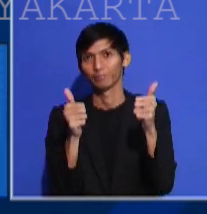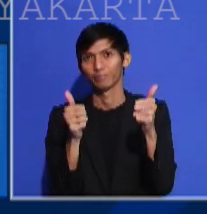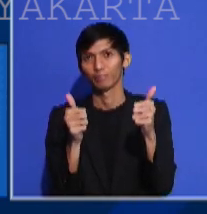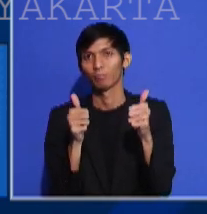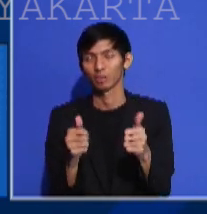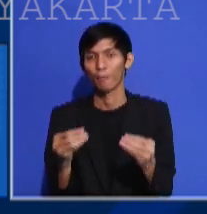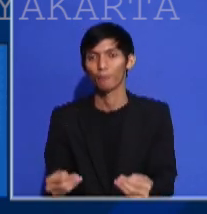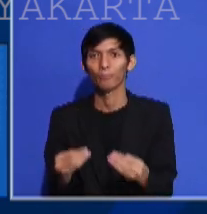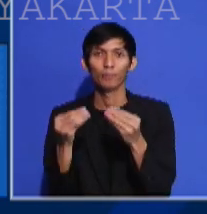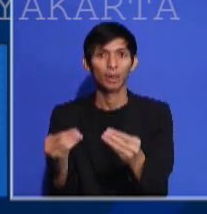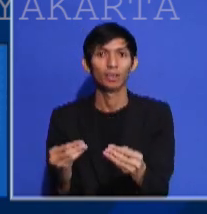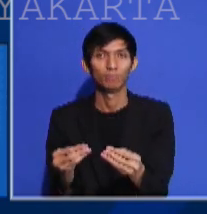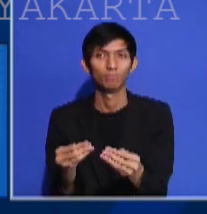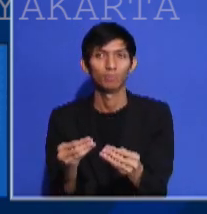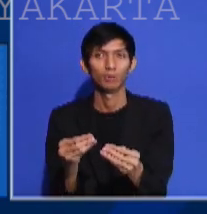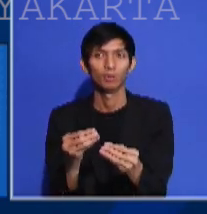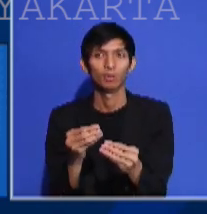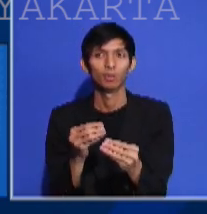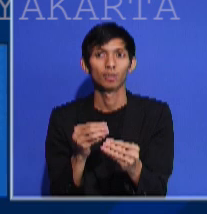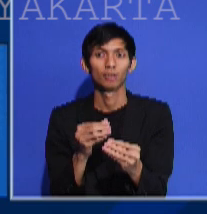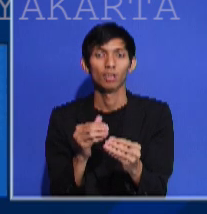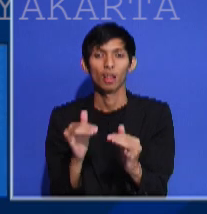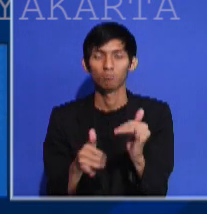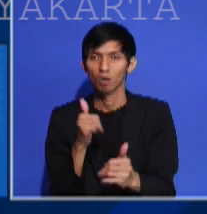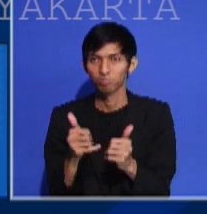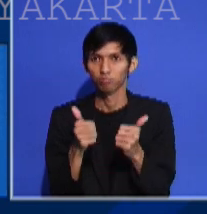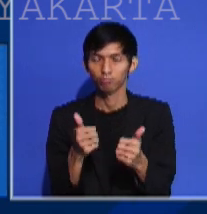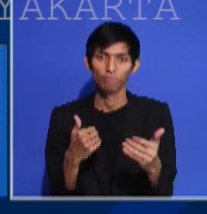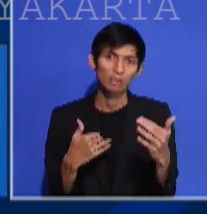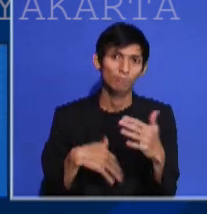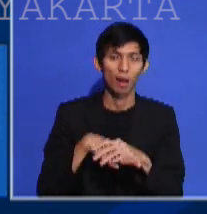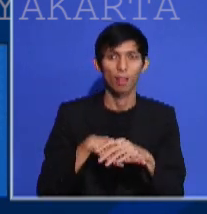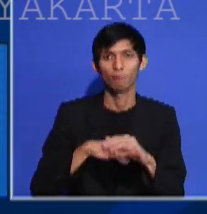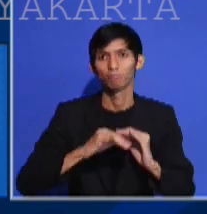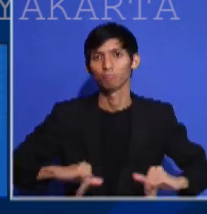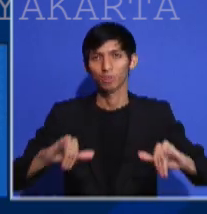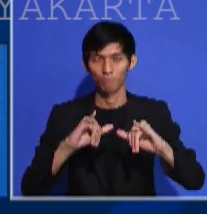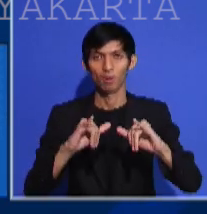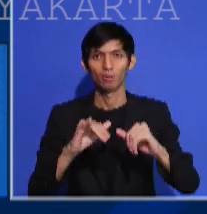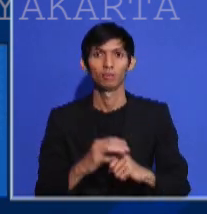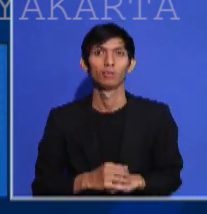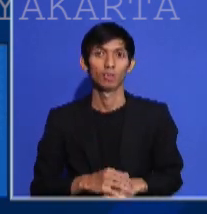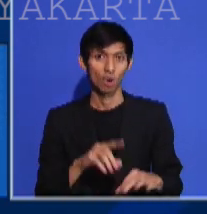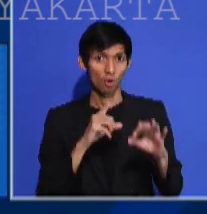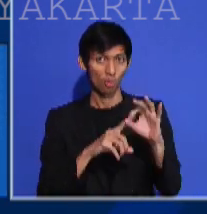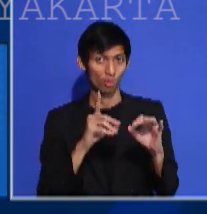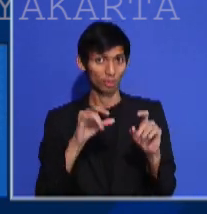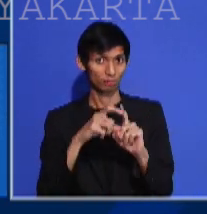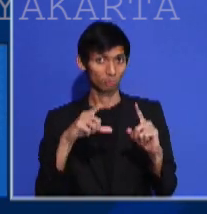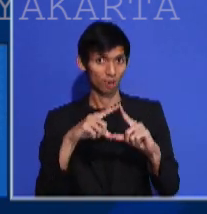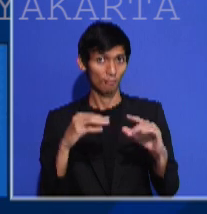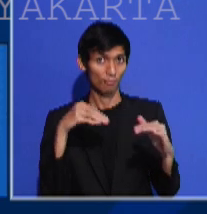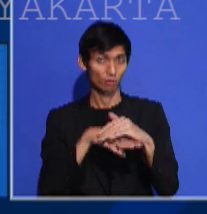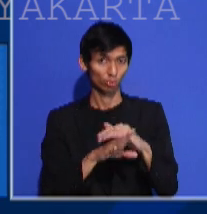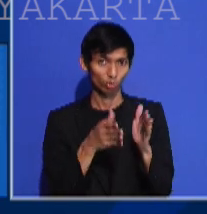e permainan yang bagus dan bisa maksimal di lapangan Oke Konita besok akan masuk di e nomor apa apakah